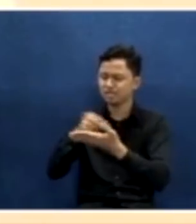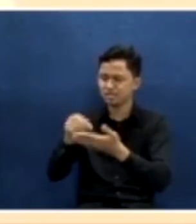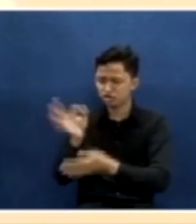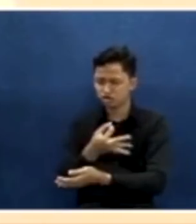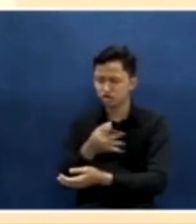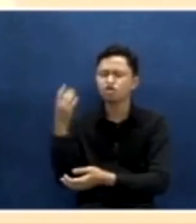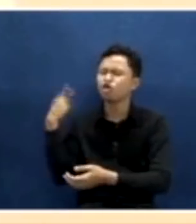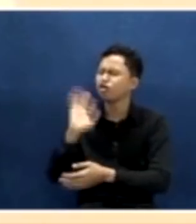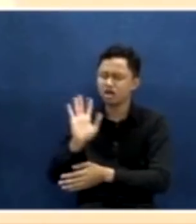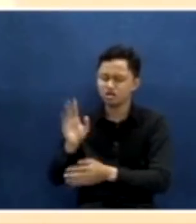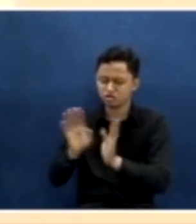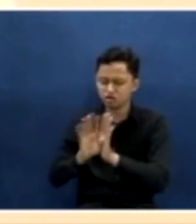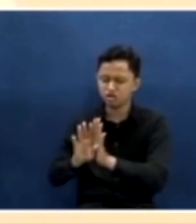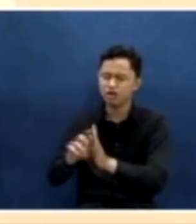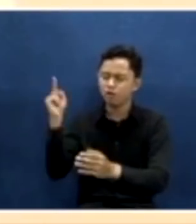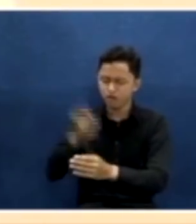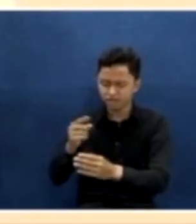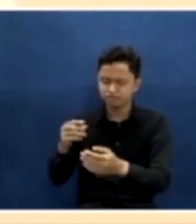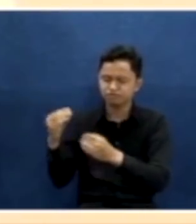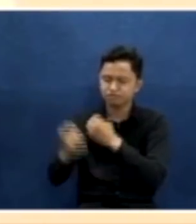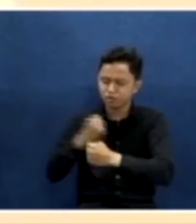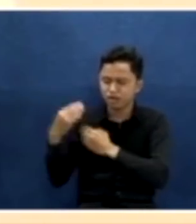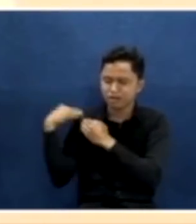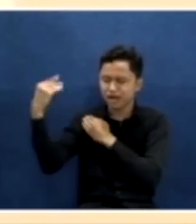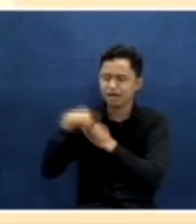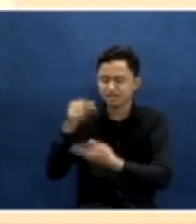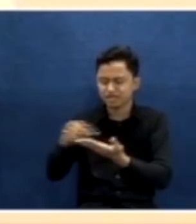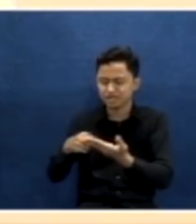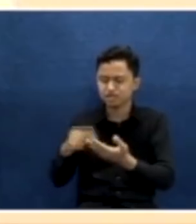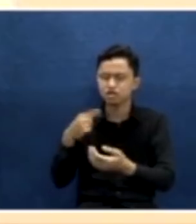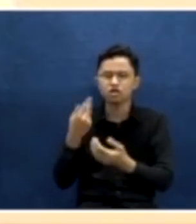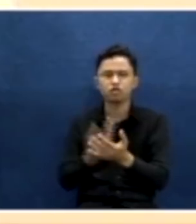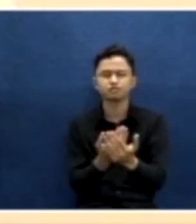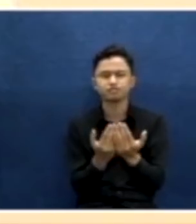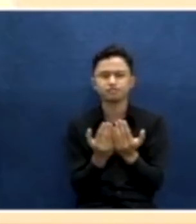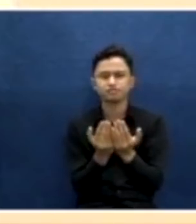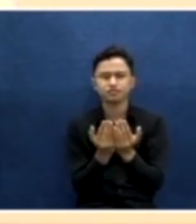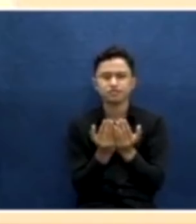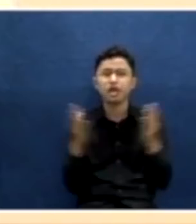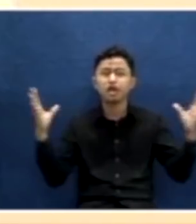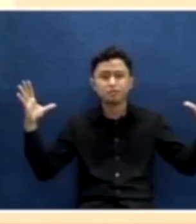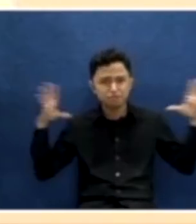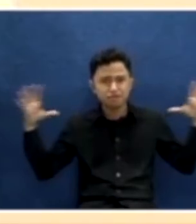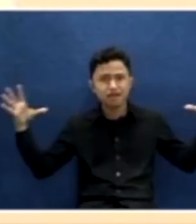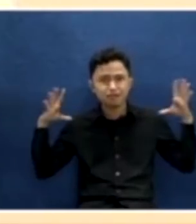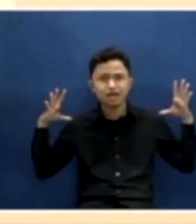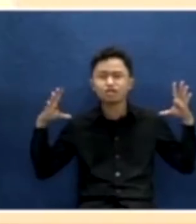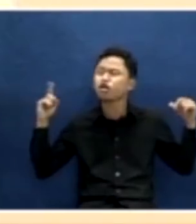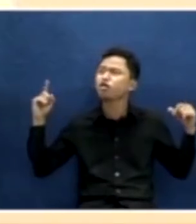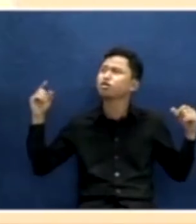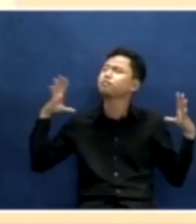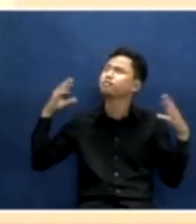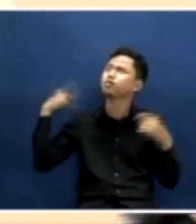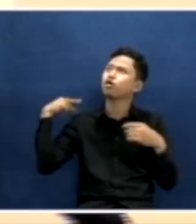kami Allah jadikanlah setiap amal kami setiap hari Senin engkau bukakan pintu langit dan para malaikat-malaikat itu mengatakan FU tahan